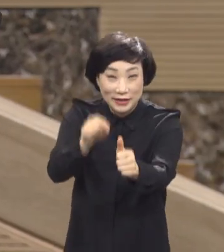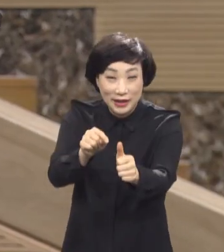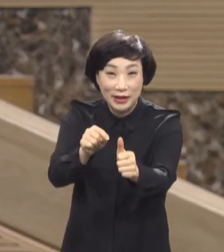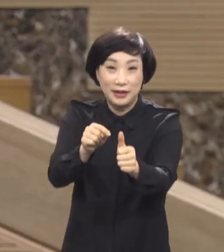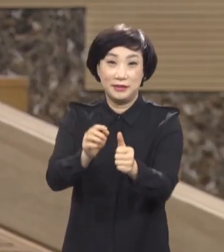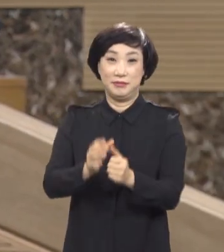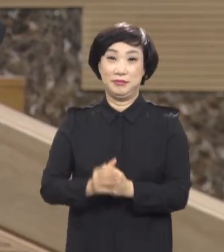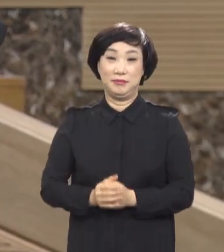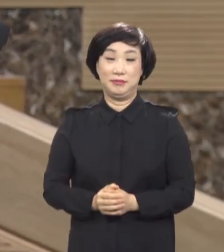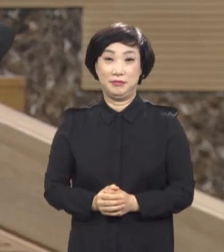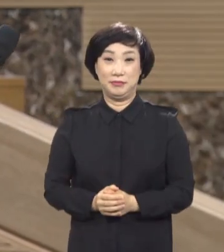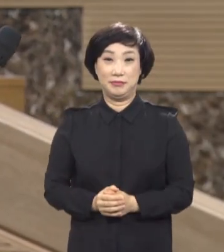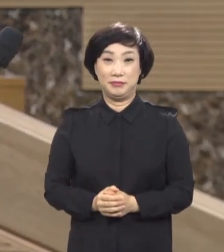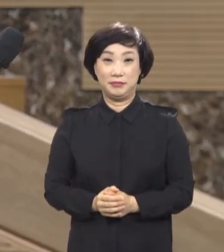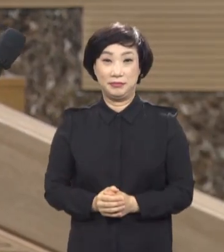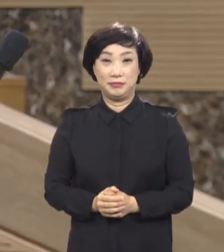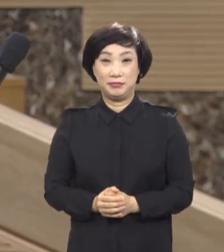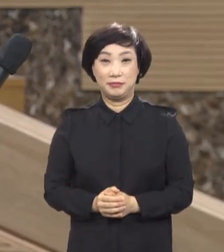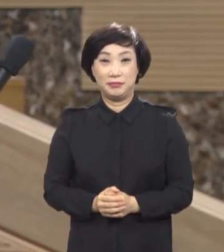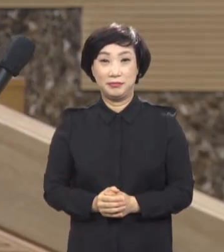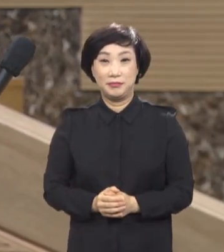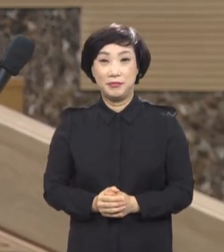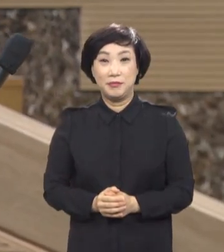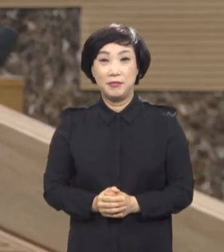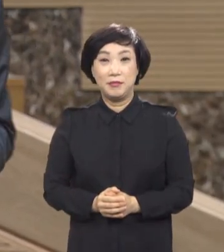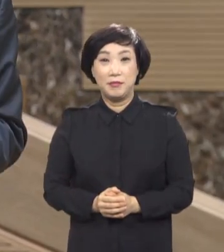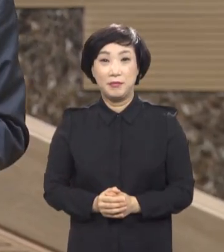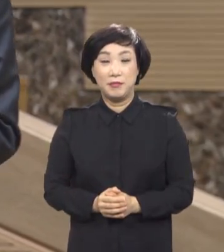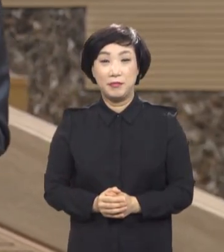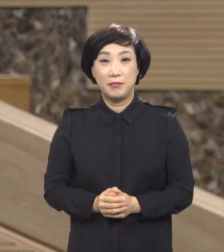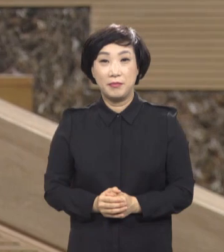명령하시면서